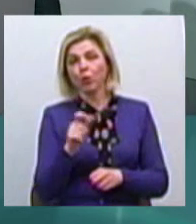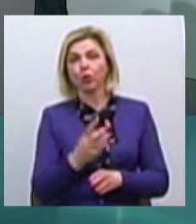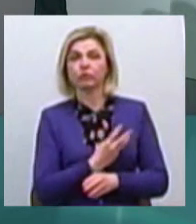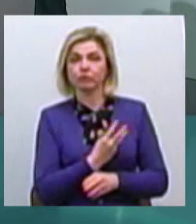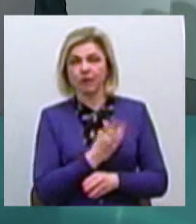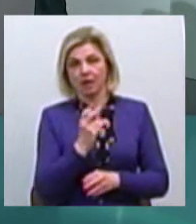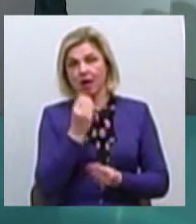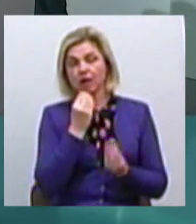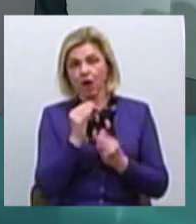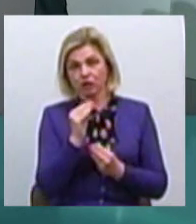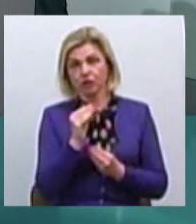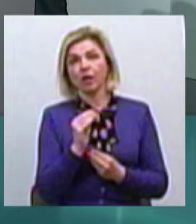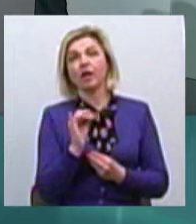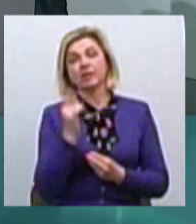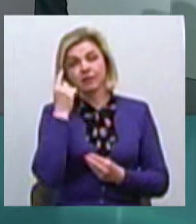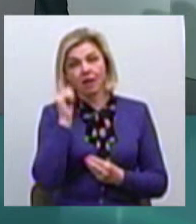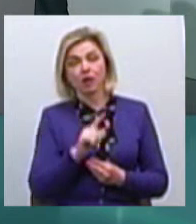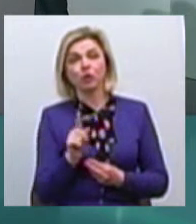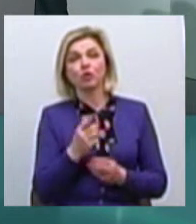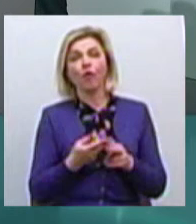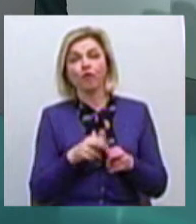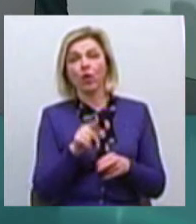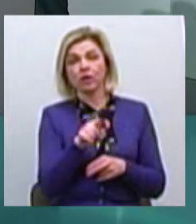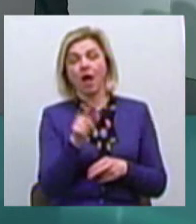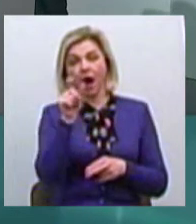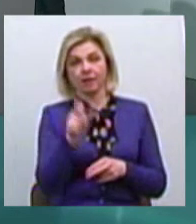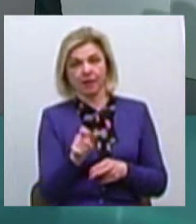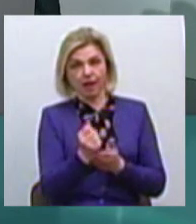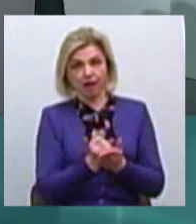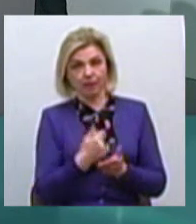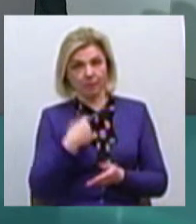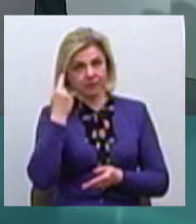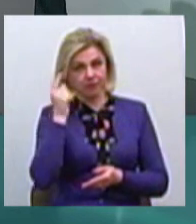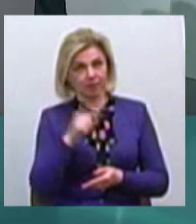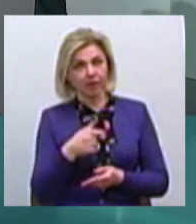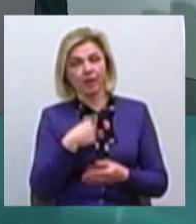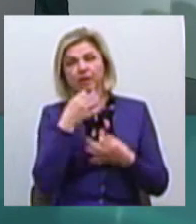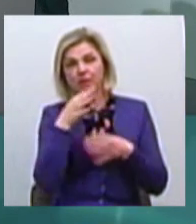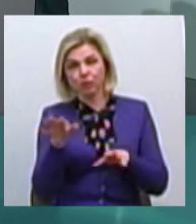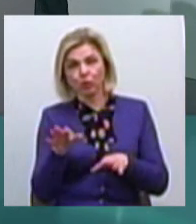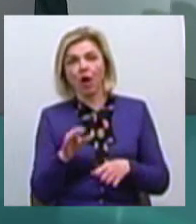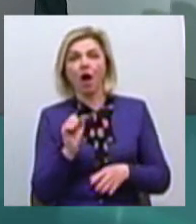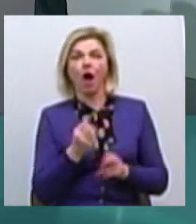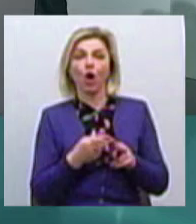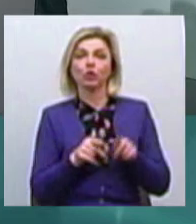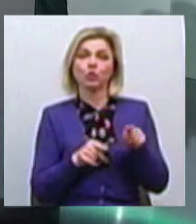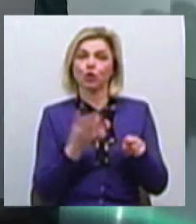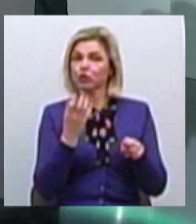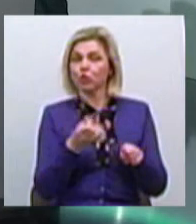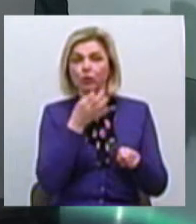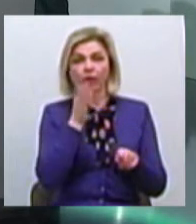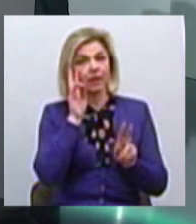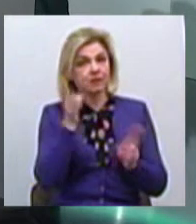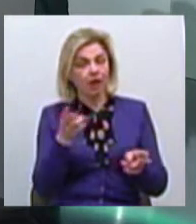сподіваються на краще, знаючи, що ось цього кандидата ми знаємо, мені не сподобалось, так. Цього ще не знаємо, але